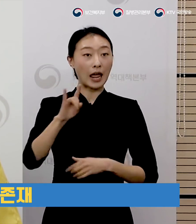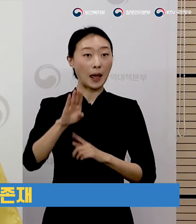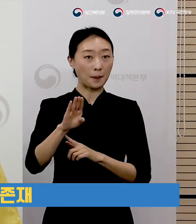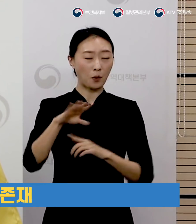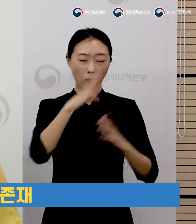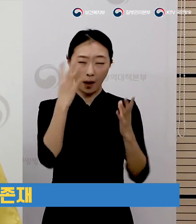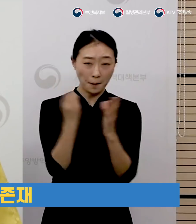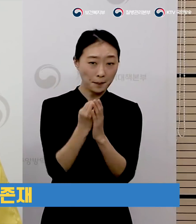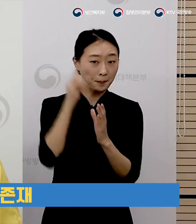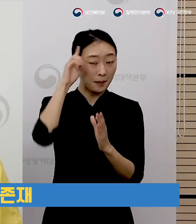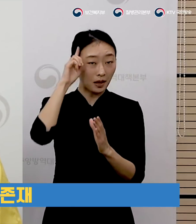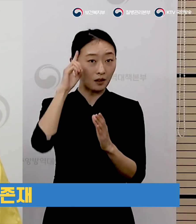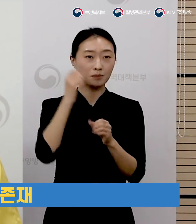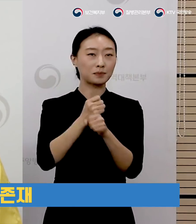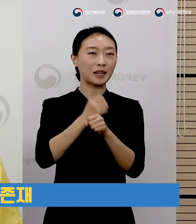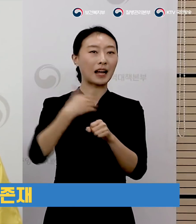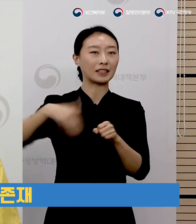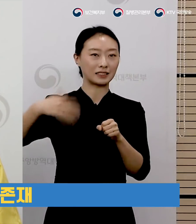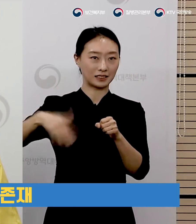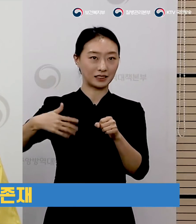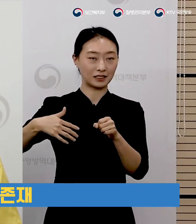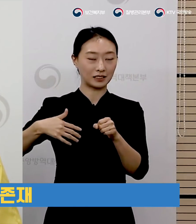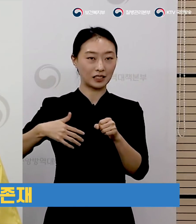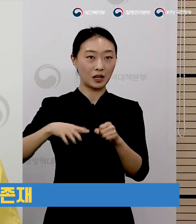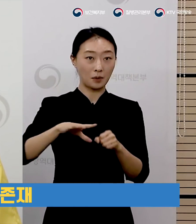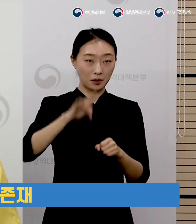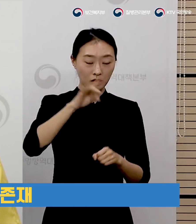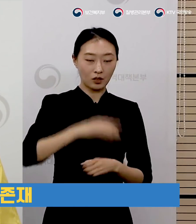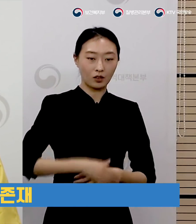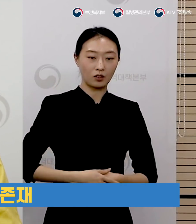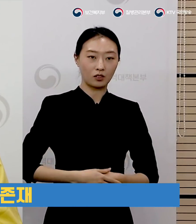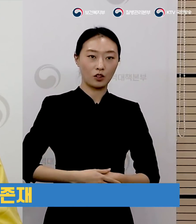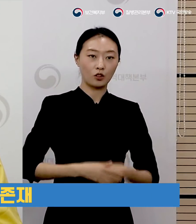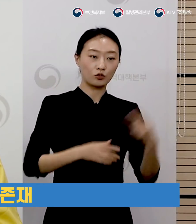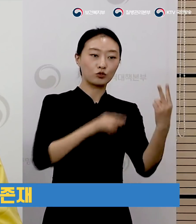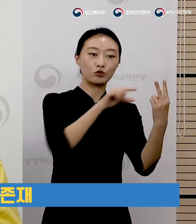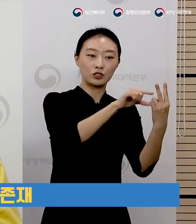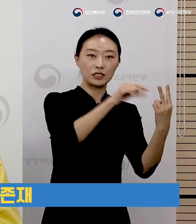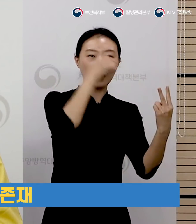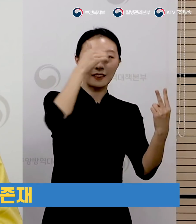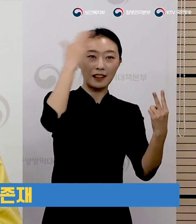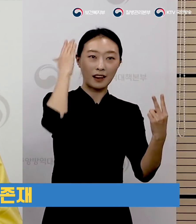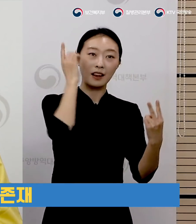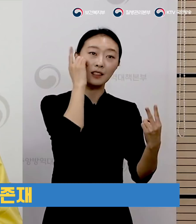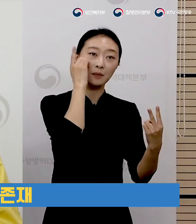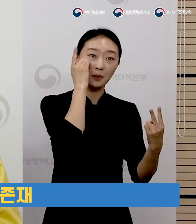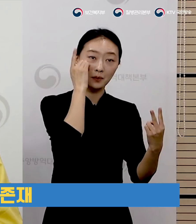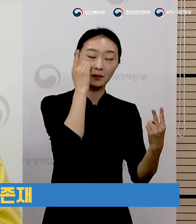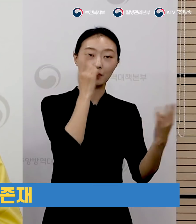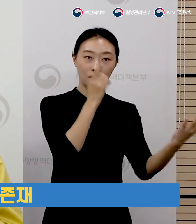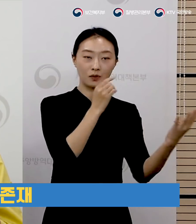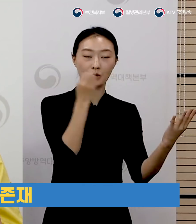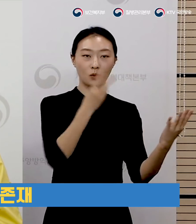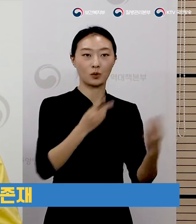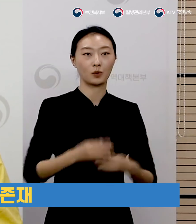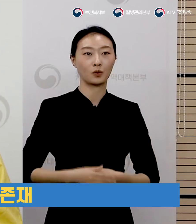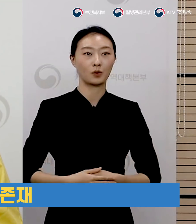아직은 완벽하지는 않습니다. 일단 투지폰 그리고 이제